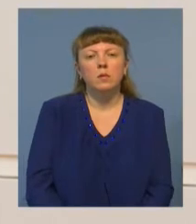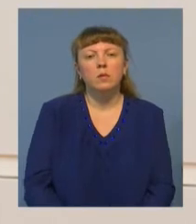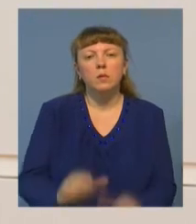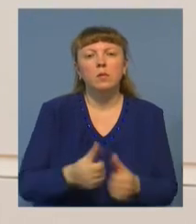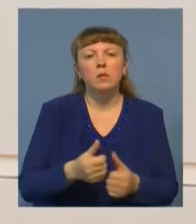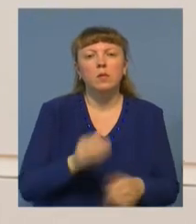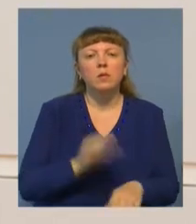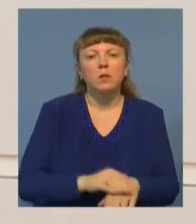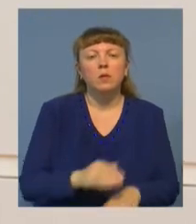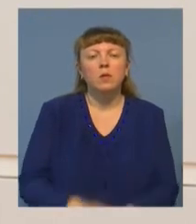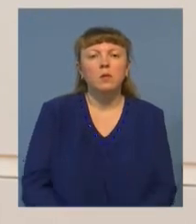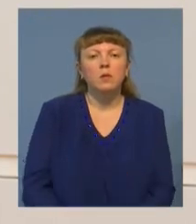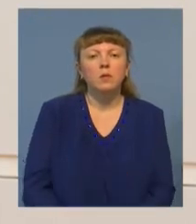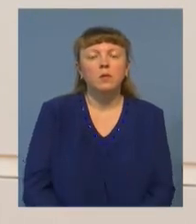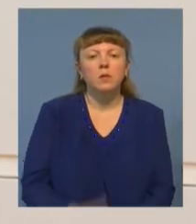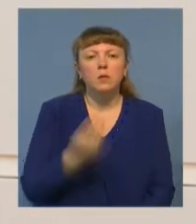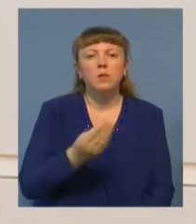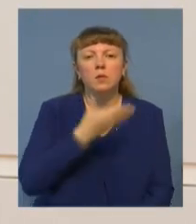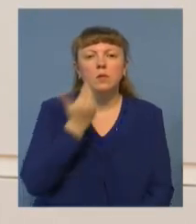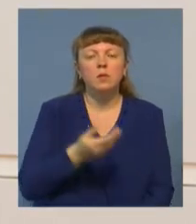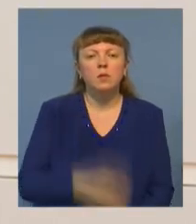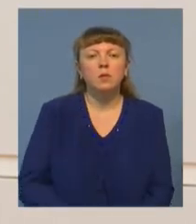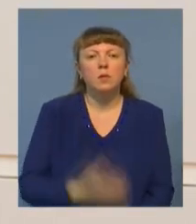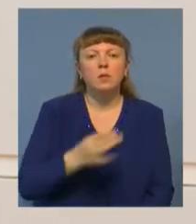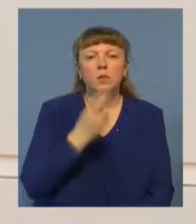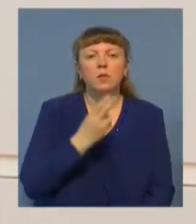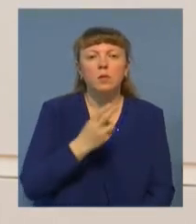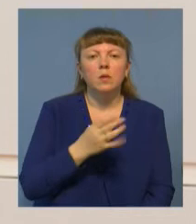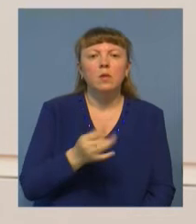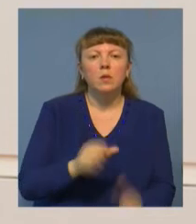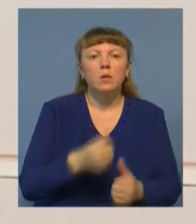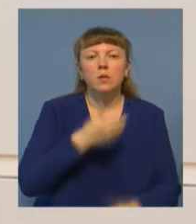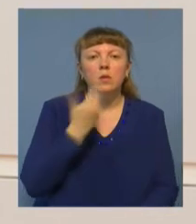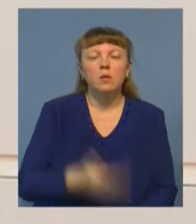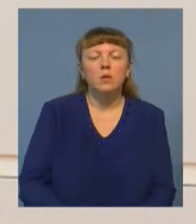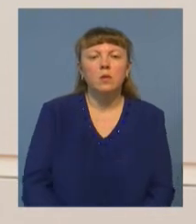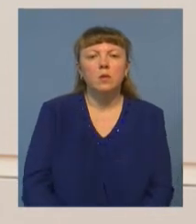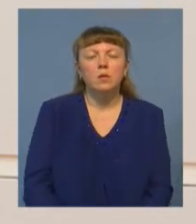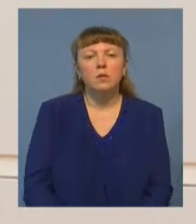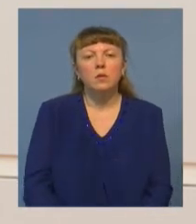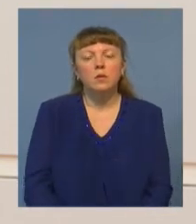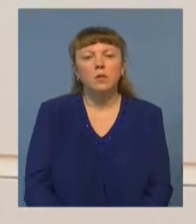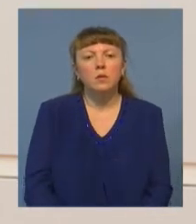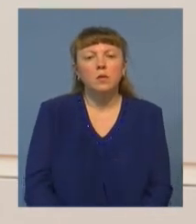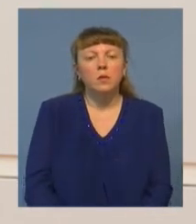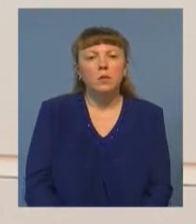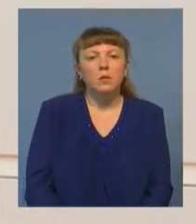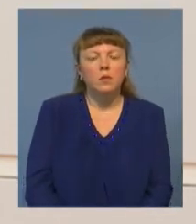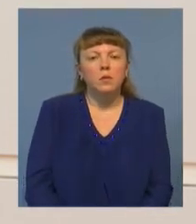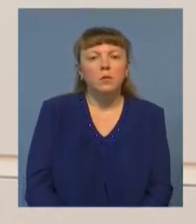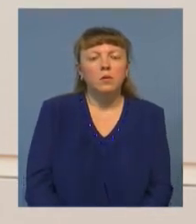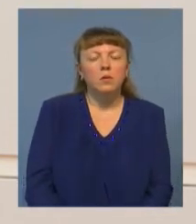расторжения брака. Да, расторжение брака. Сейчас не выдается через СОН свидетельство о расторжении брака. Да, вот в настоящее время свидетельство вот не как выдается. Как оно повлияет на